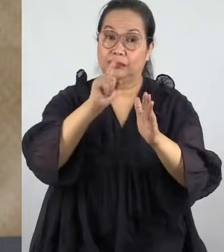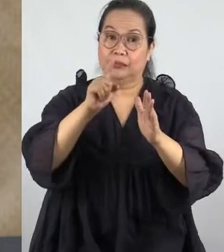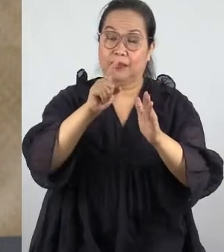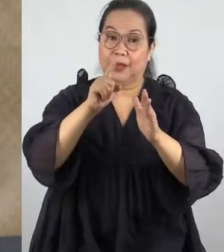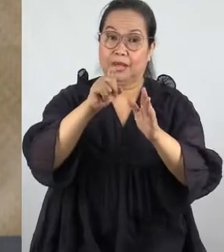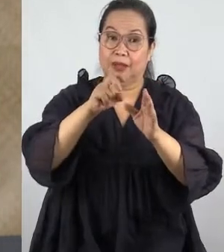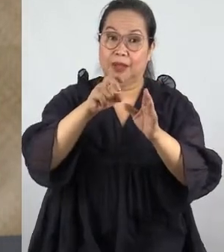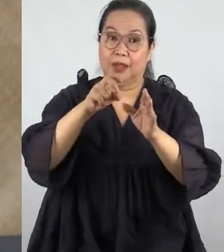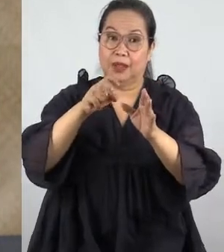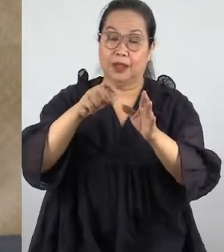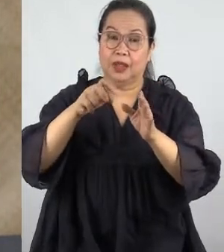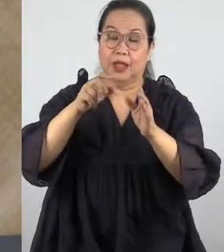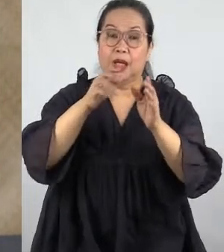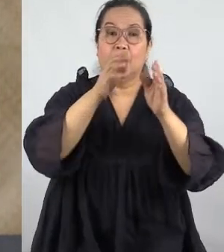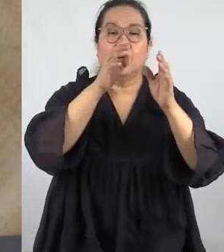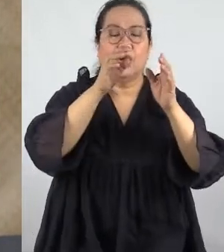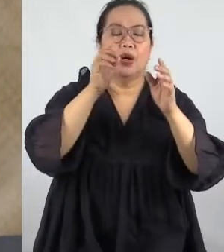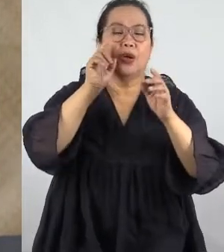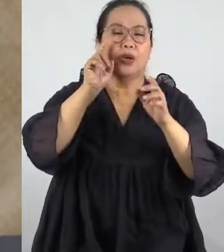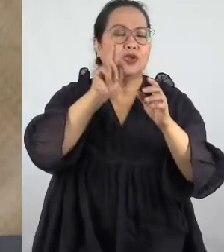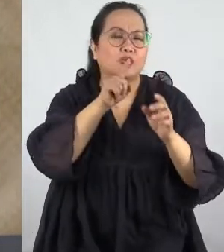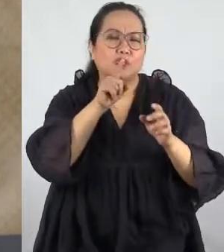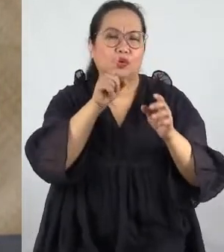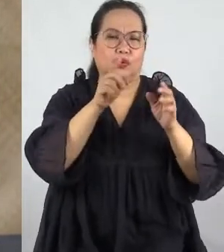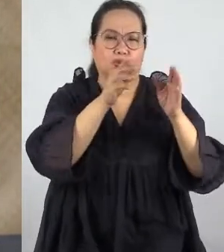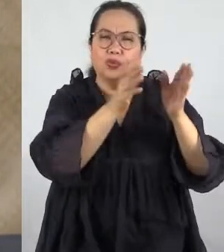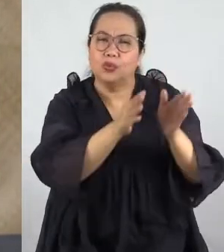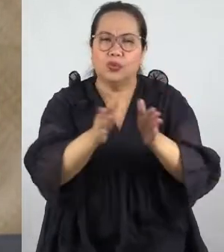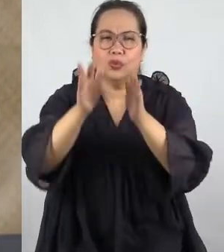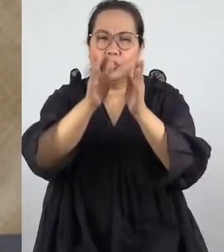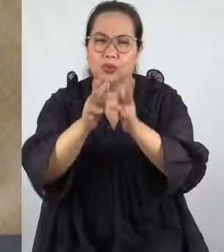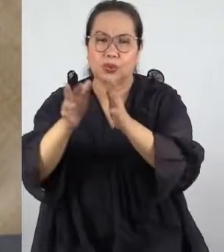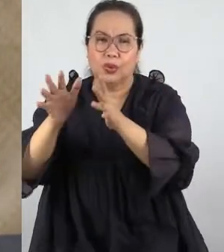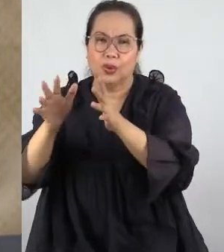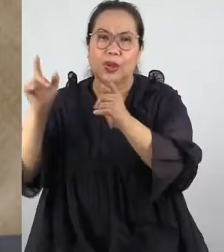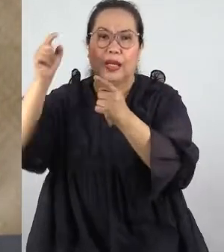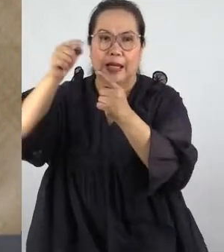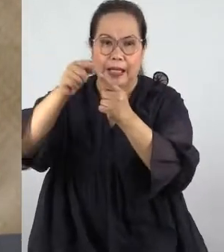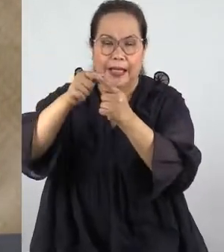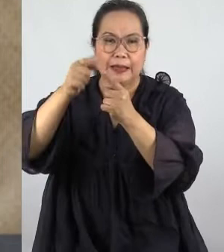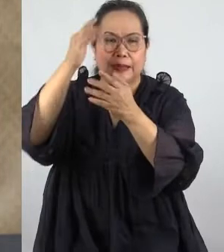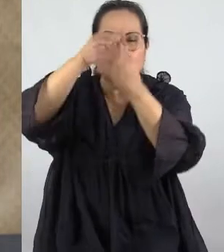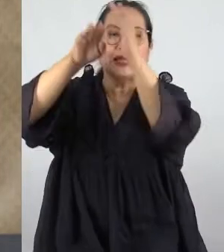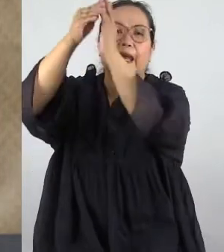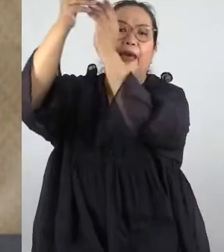pagsakay lamang sa agos ng buhay hanggang sila'y makarating sa langit.